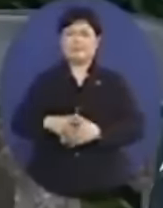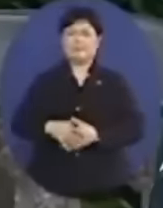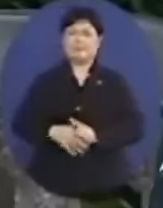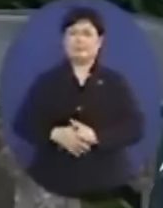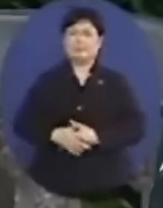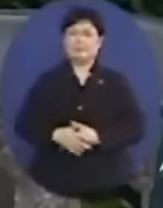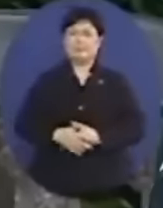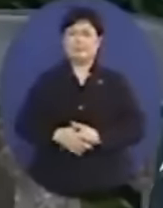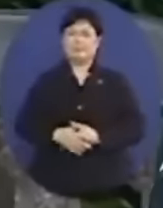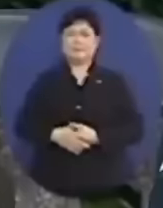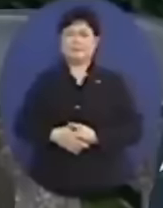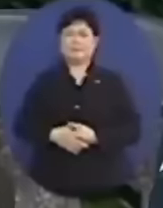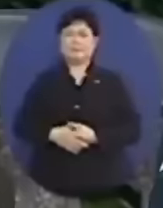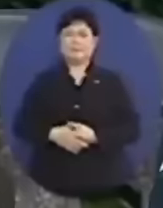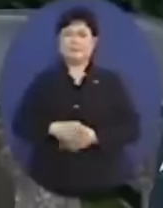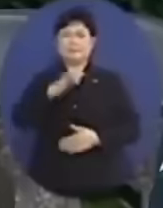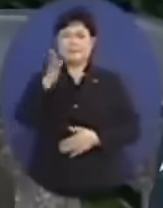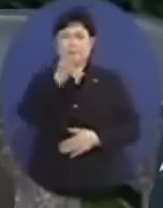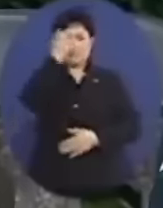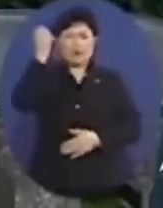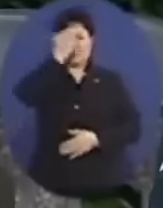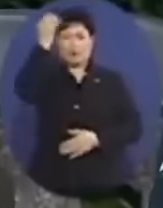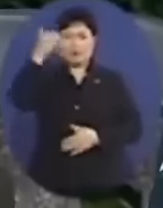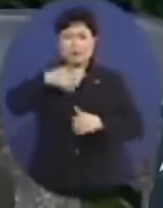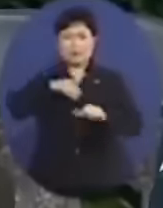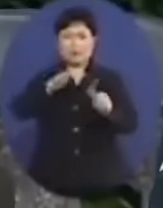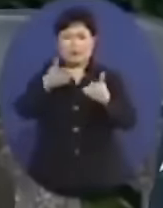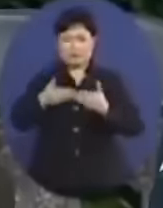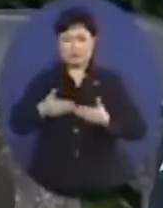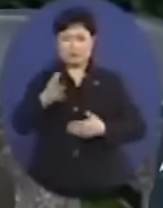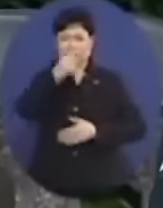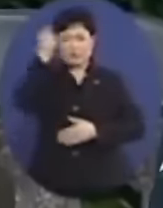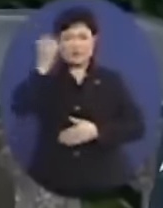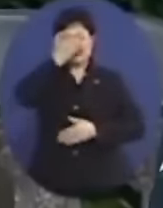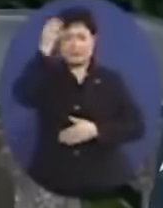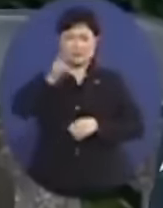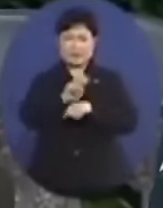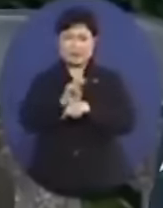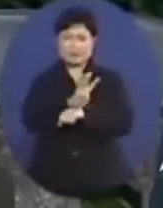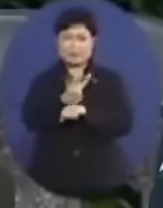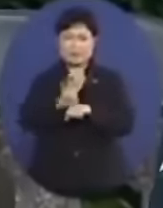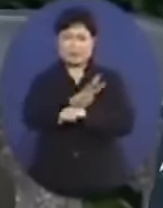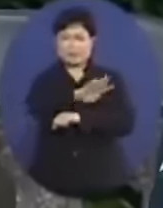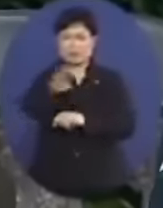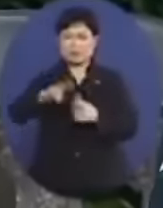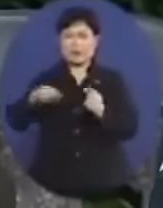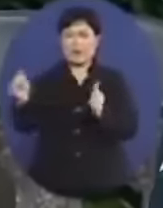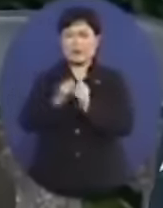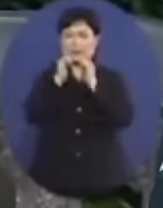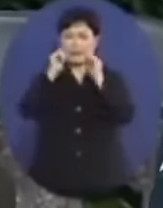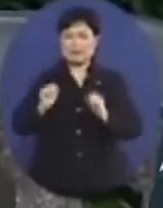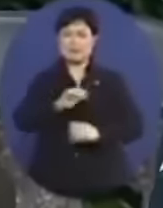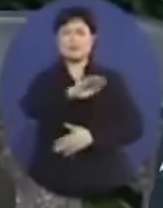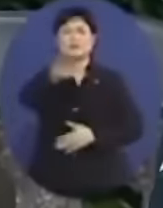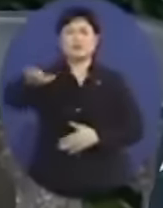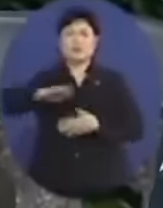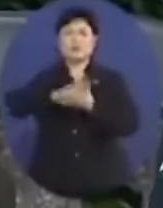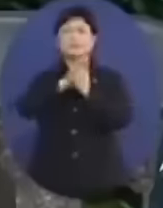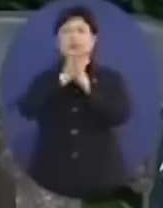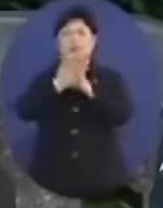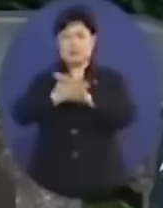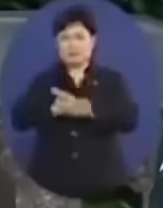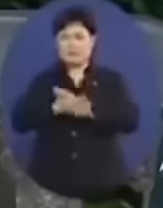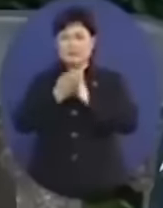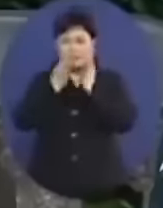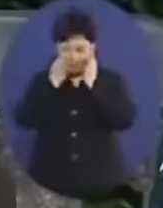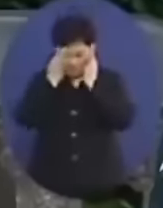아멘 그리고 성령을 보내셔서 성령이 24시간 우리와 같이 있으면서 우리를 변화시키려고 애를